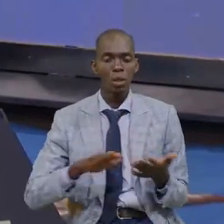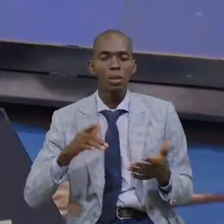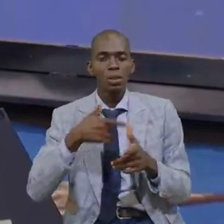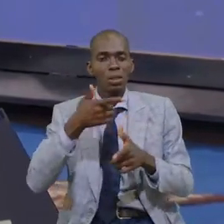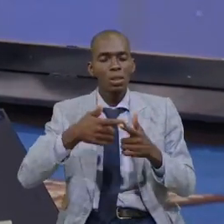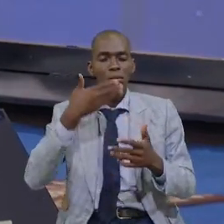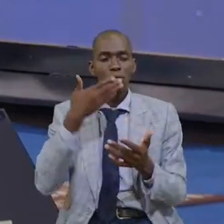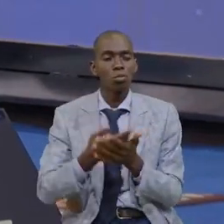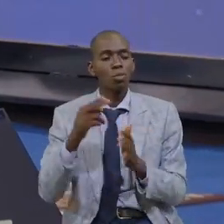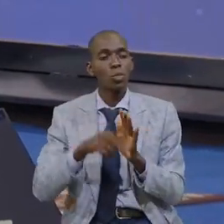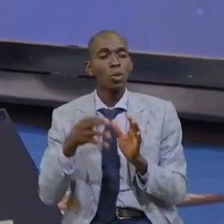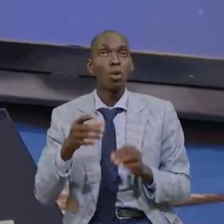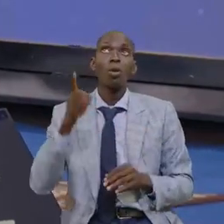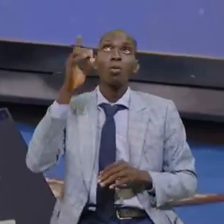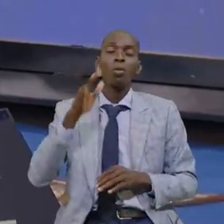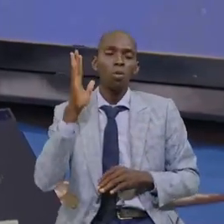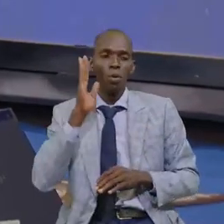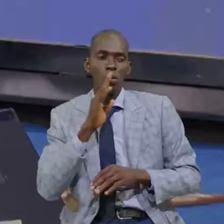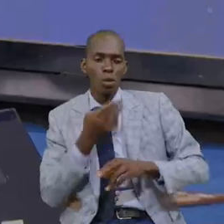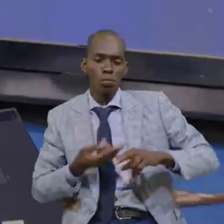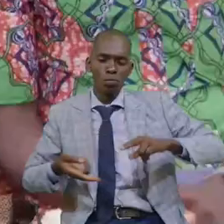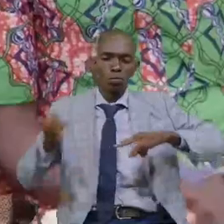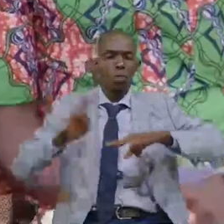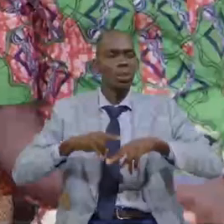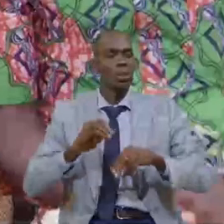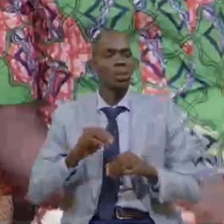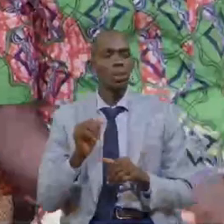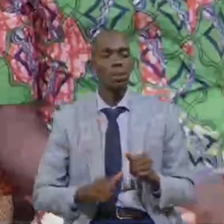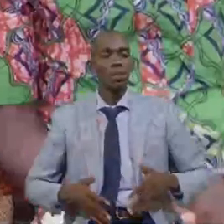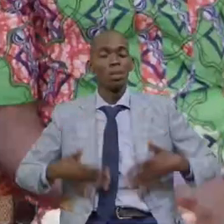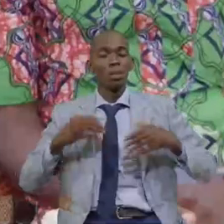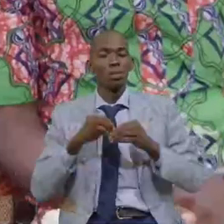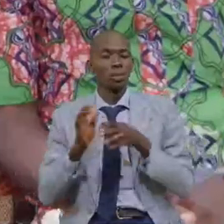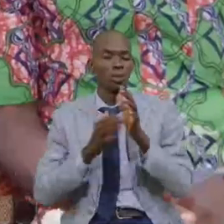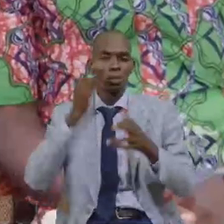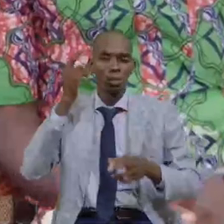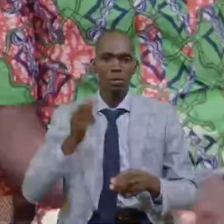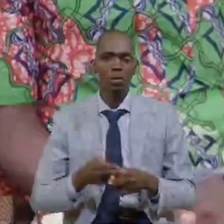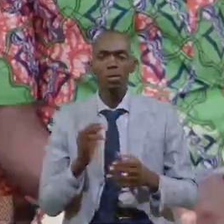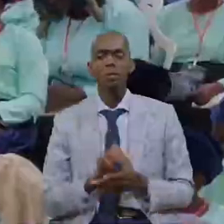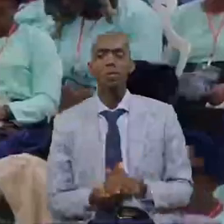Dieu sera multiplié dans chaque vie au nom de Jésus.